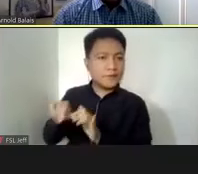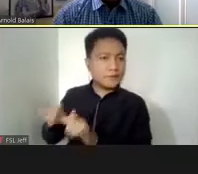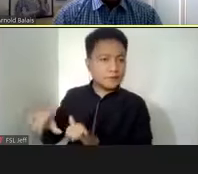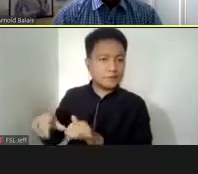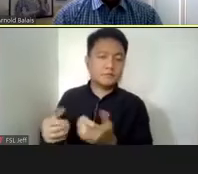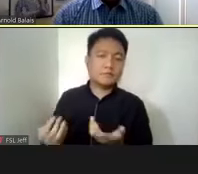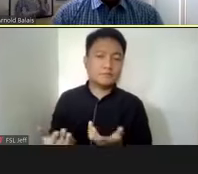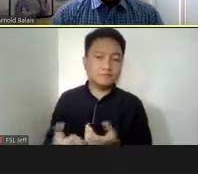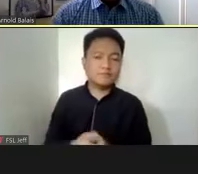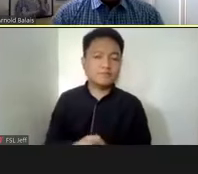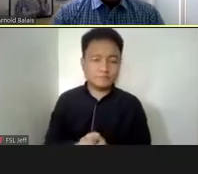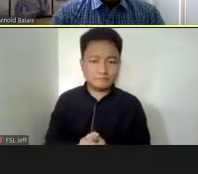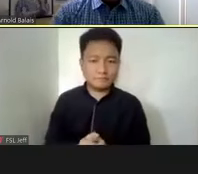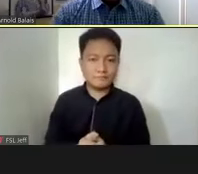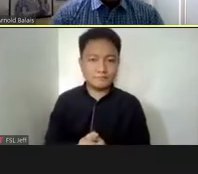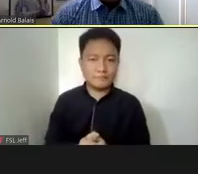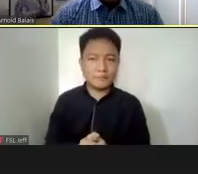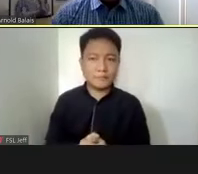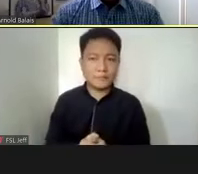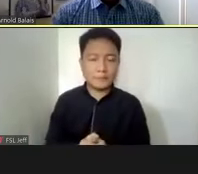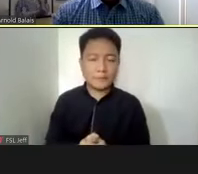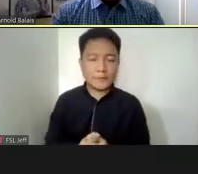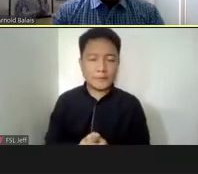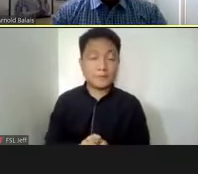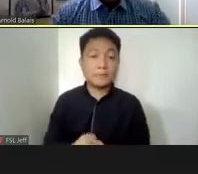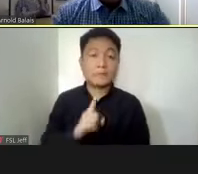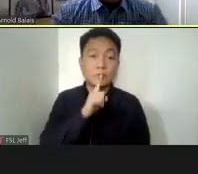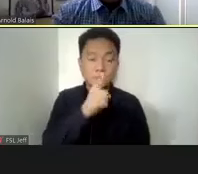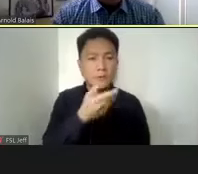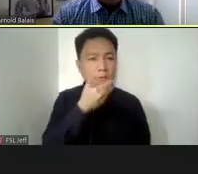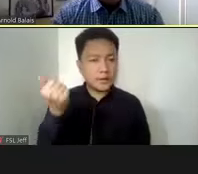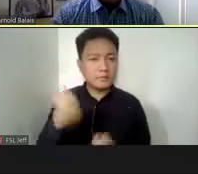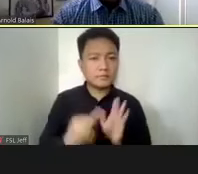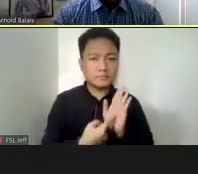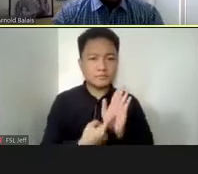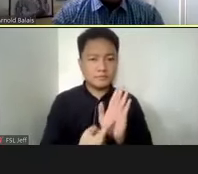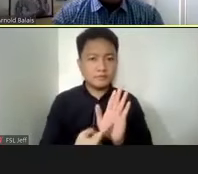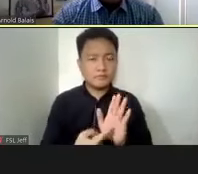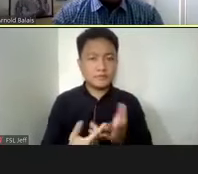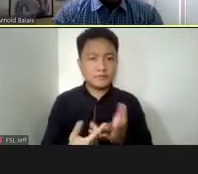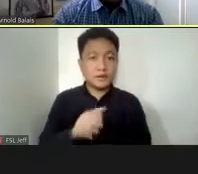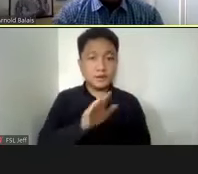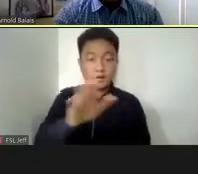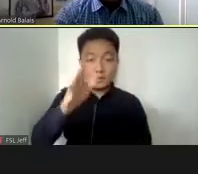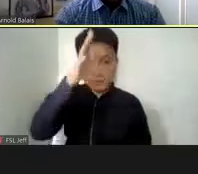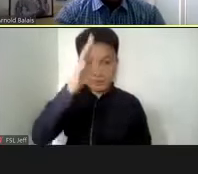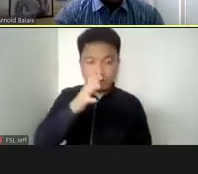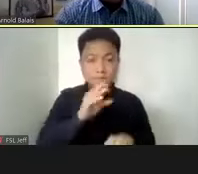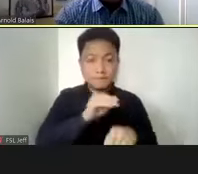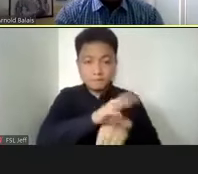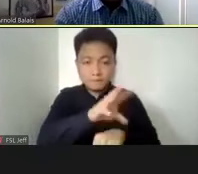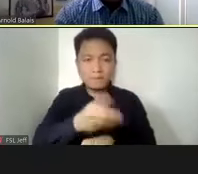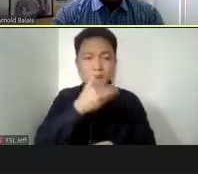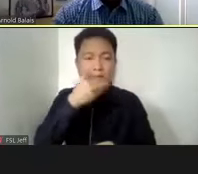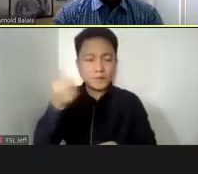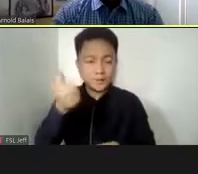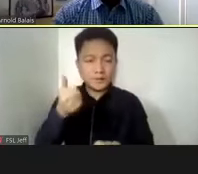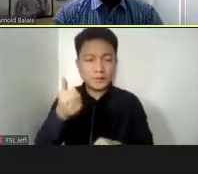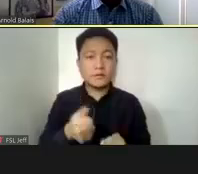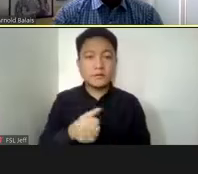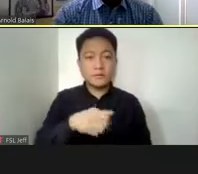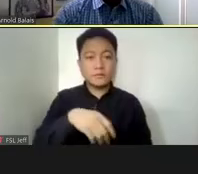may kapansanan. Kasi the more na itago, lalo hindi matutulungan. Pero pag in-expose mo yan, mas madaming tutulong. Madami